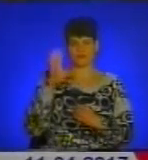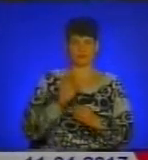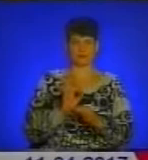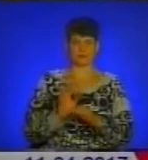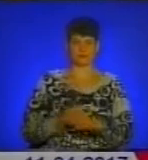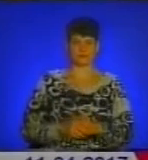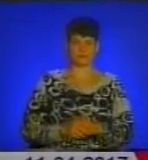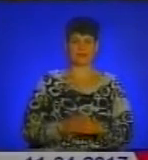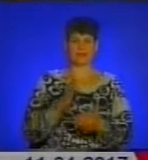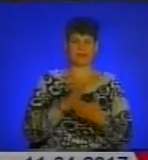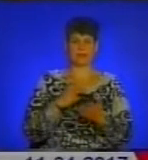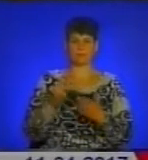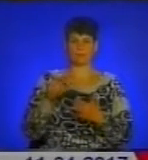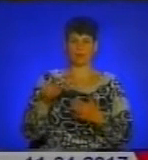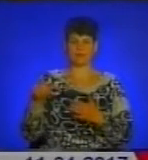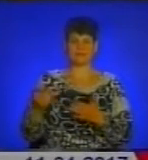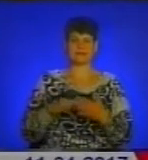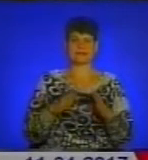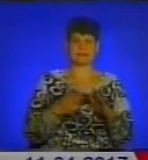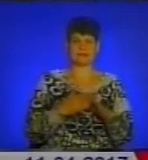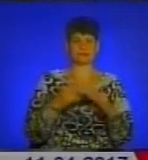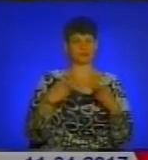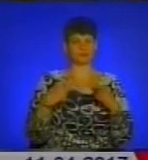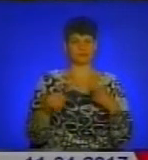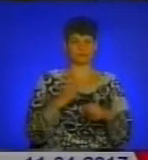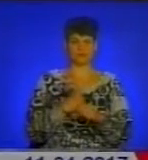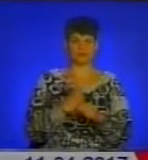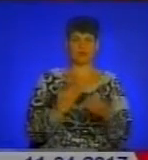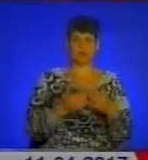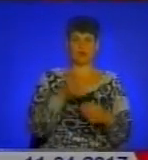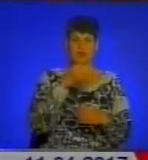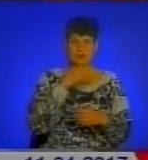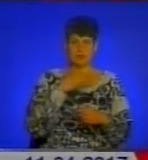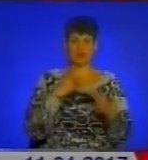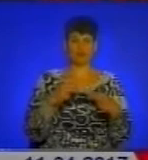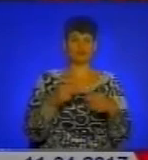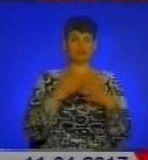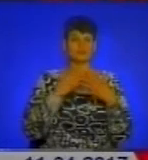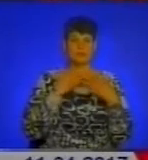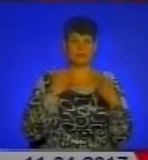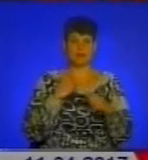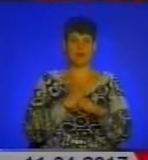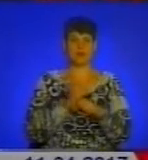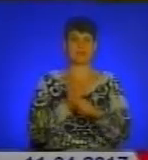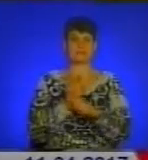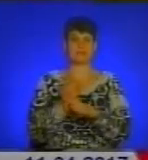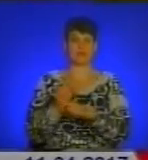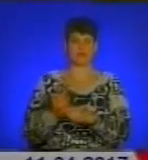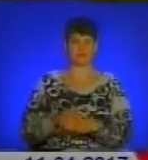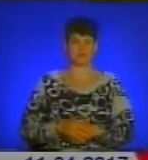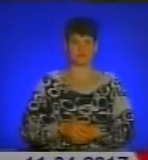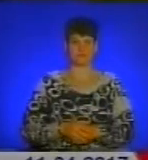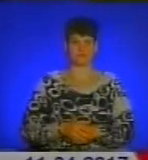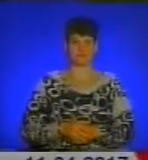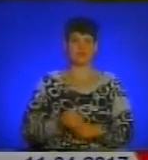вдячний. Є покупці, які із ситуації виходять іншим чином. Якщо ліків у продажу наразі немає, роблять замовлення. Від чого ліки?